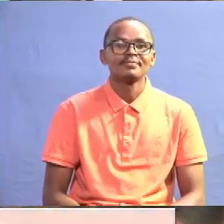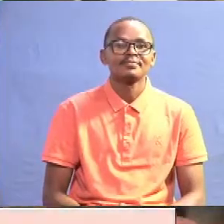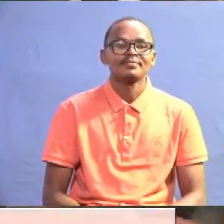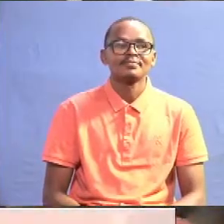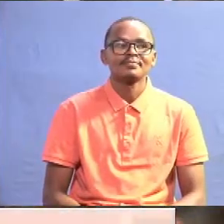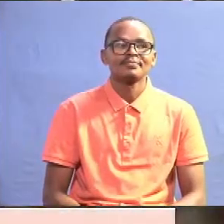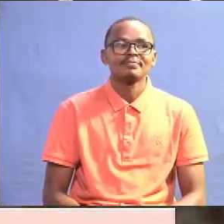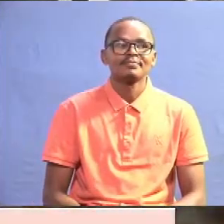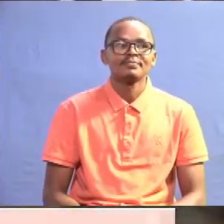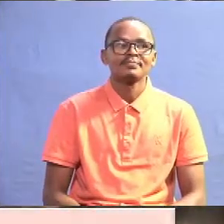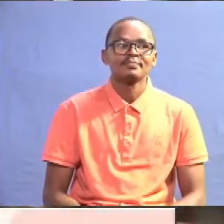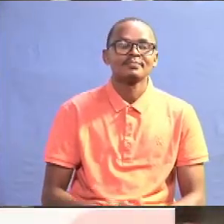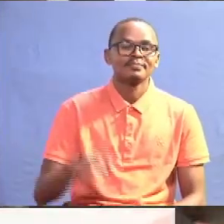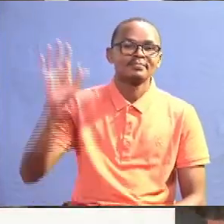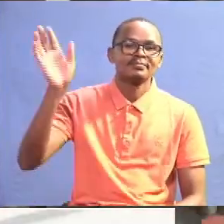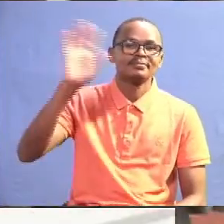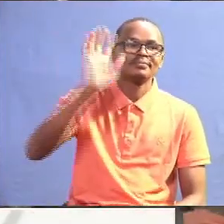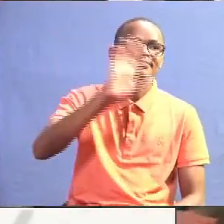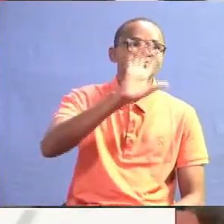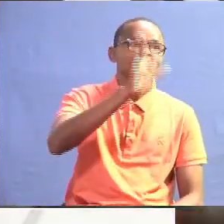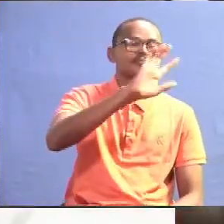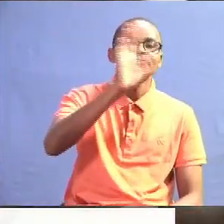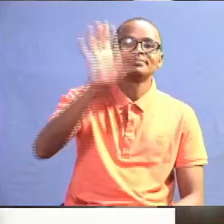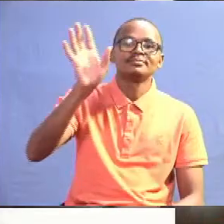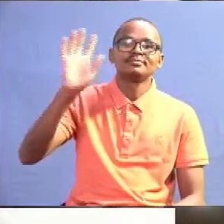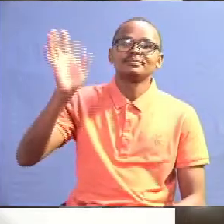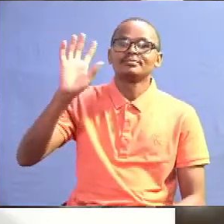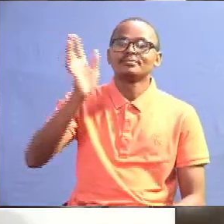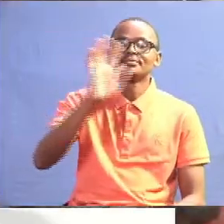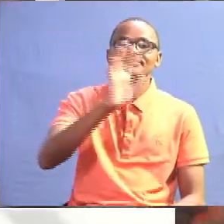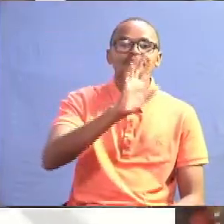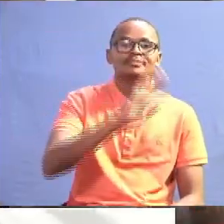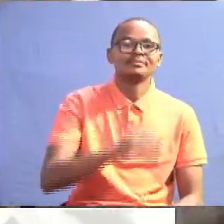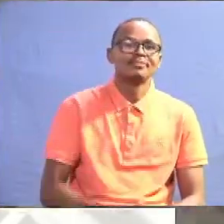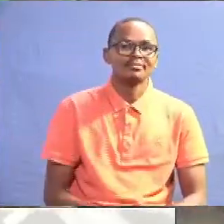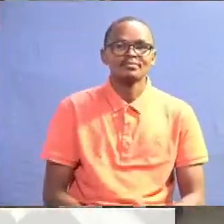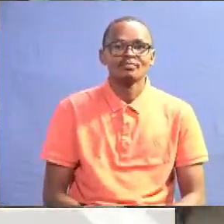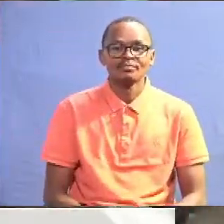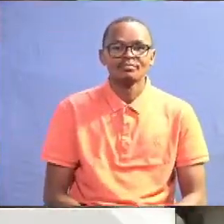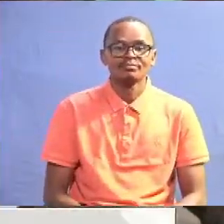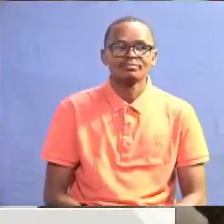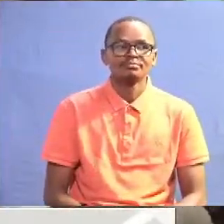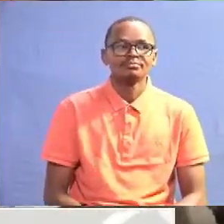Hebu mnisalimie wale nione watu wa Shinyala. Hey!